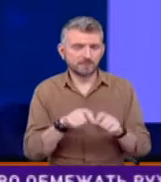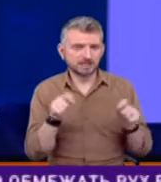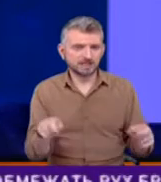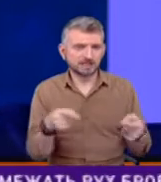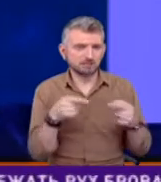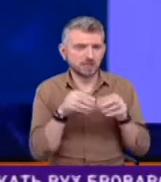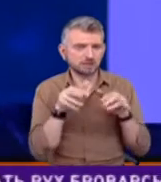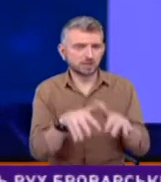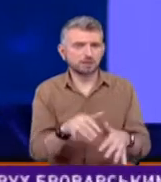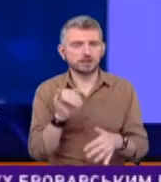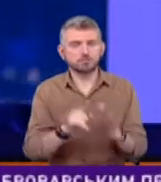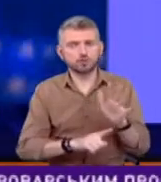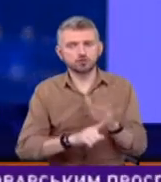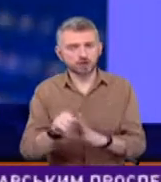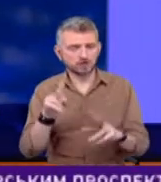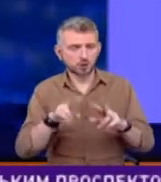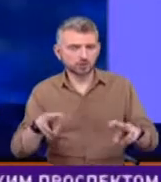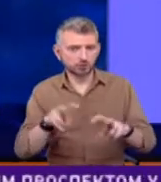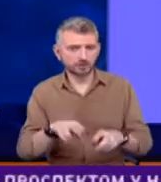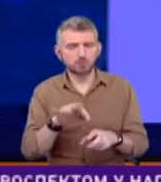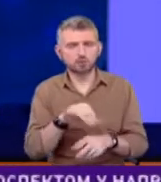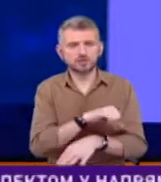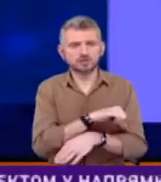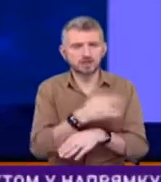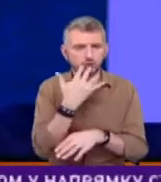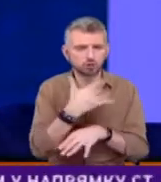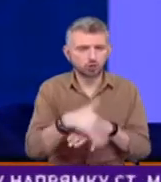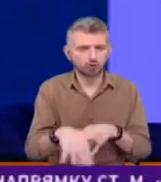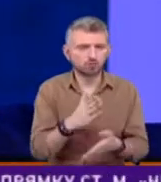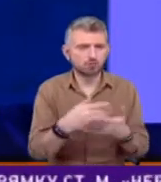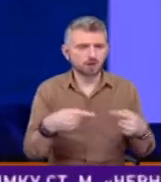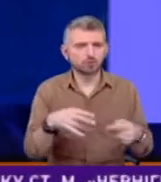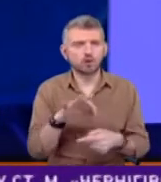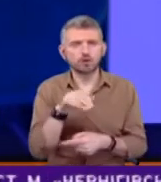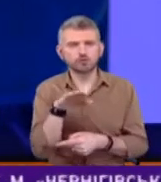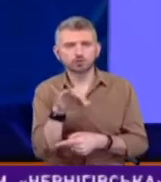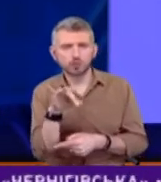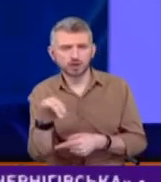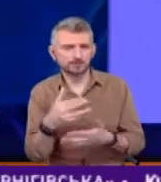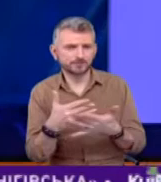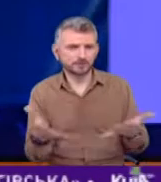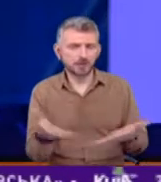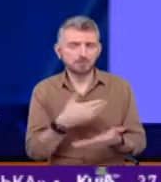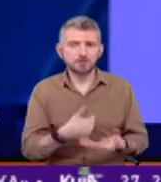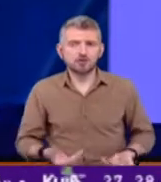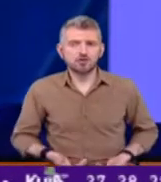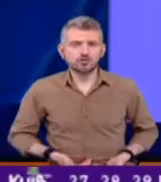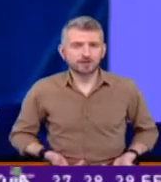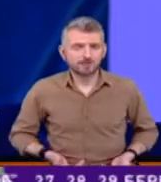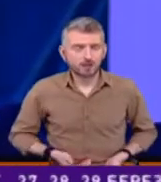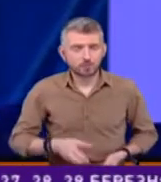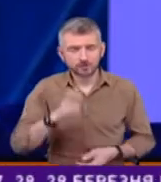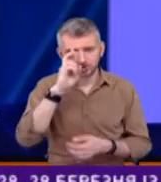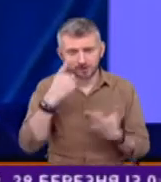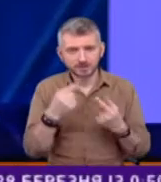якісь кримінальні справи і початися розслідування по закордонному майну, по офшорах, по всьому. Ну, тобто, ми живемо в